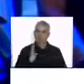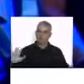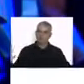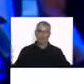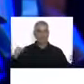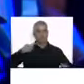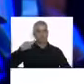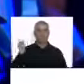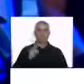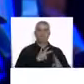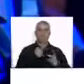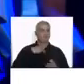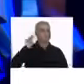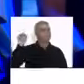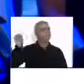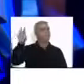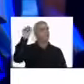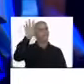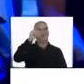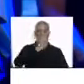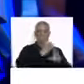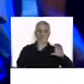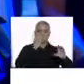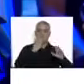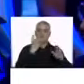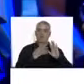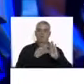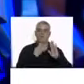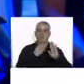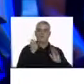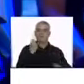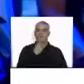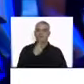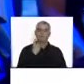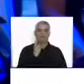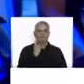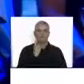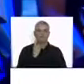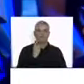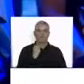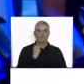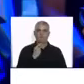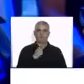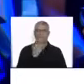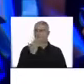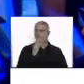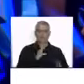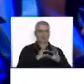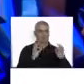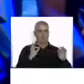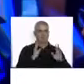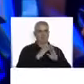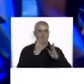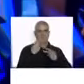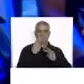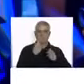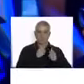כל הצוות, והסתובבנו בוואן 4 פעמים בשבוע. זה התחיל מבתי